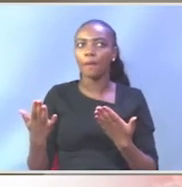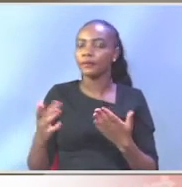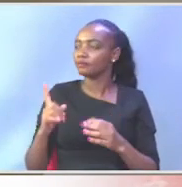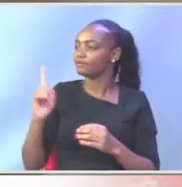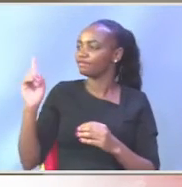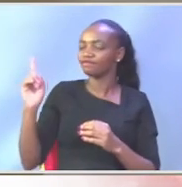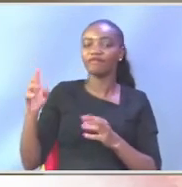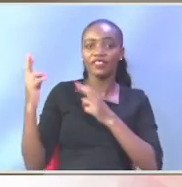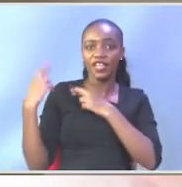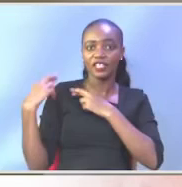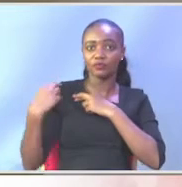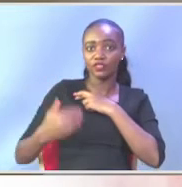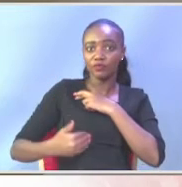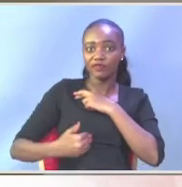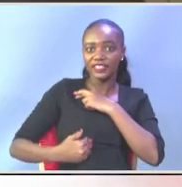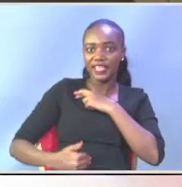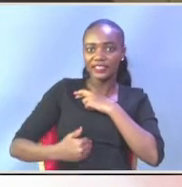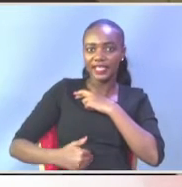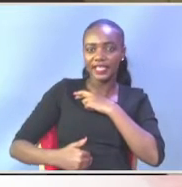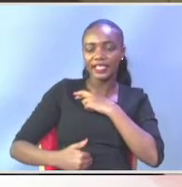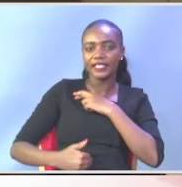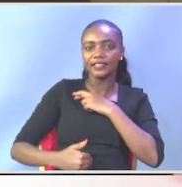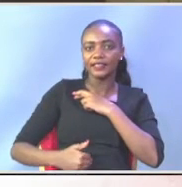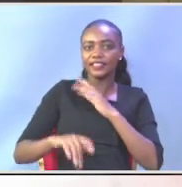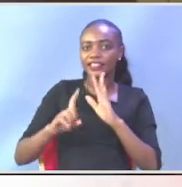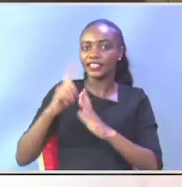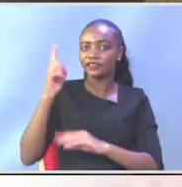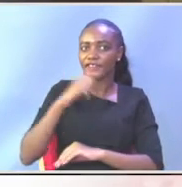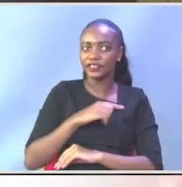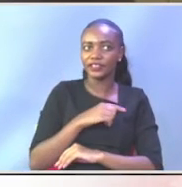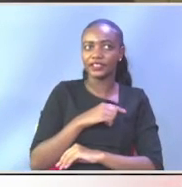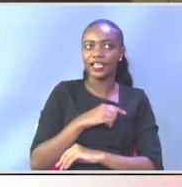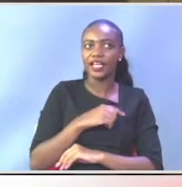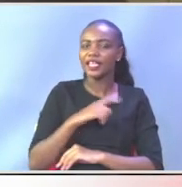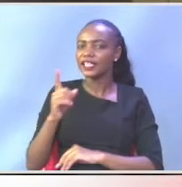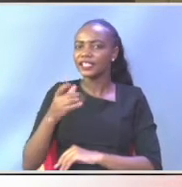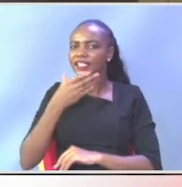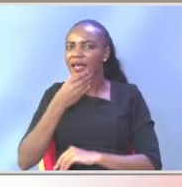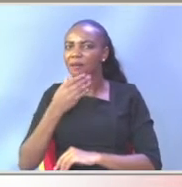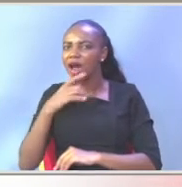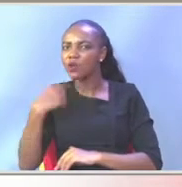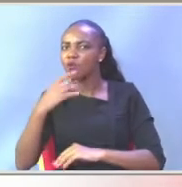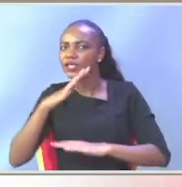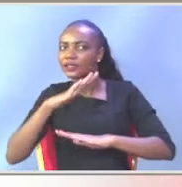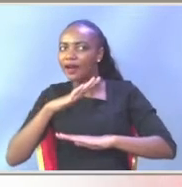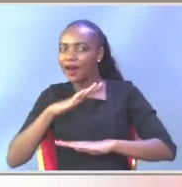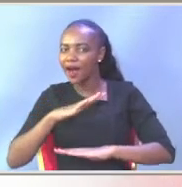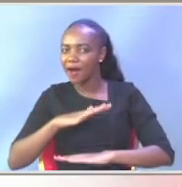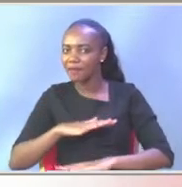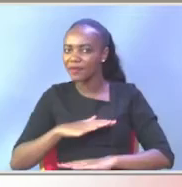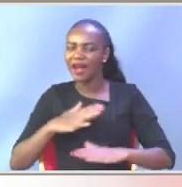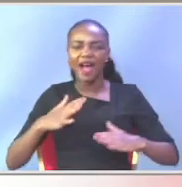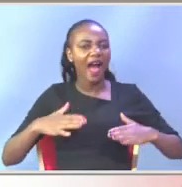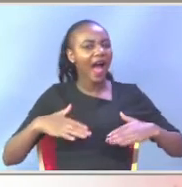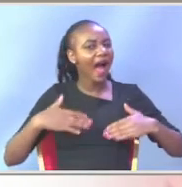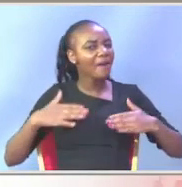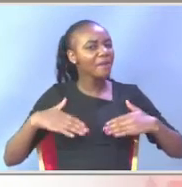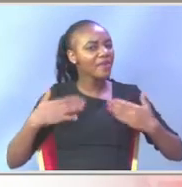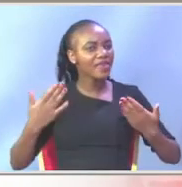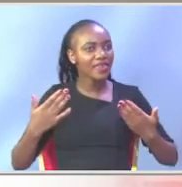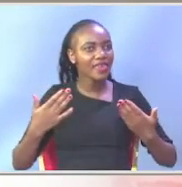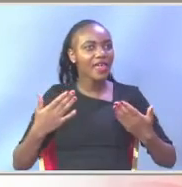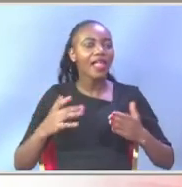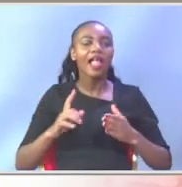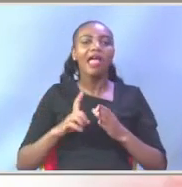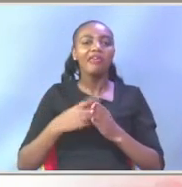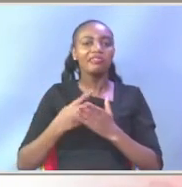mkuu aliyefanikisha zoezi hili, ikang'oa nanga. Ni jamaa mtulivu, mcheshi na asiti kuelezea safari yake